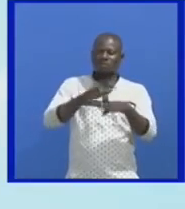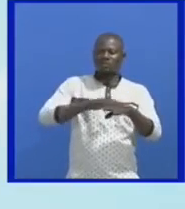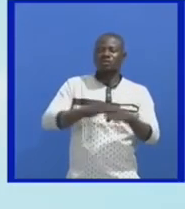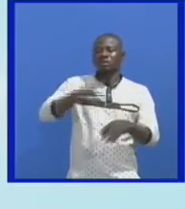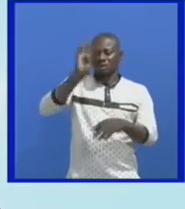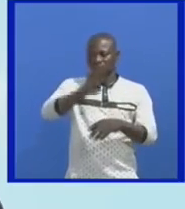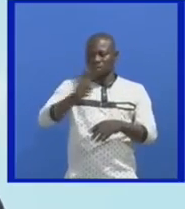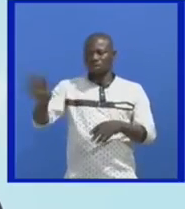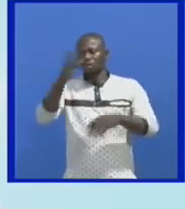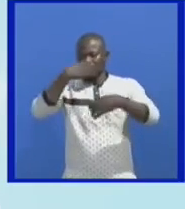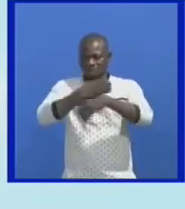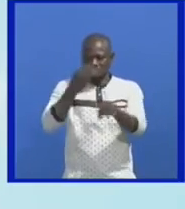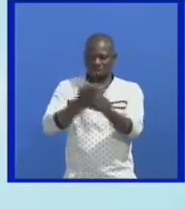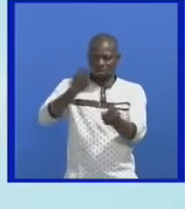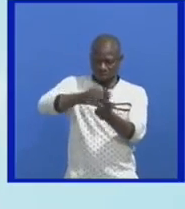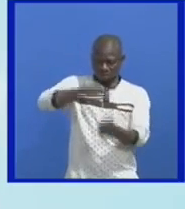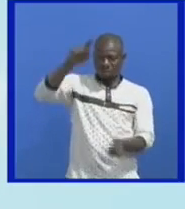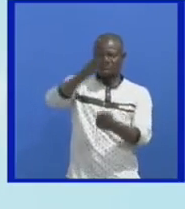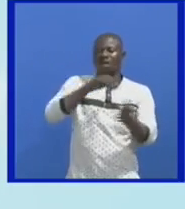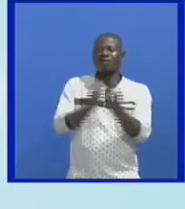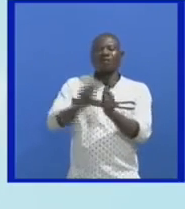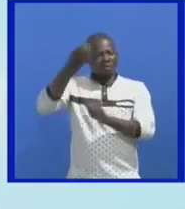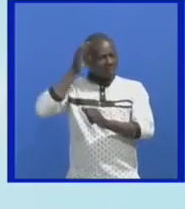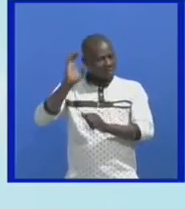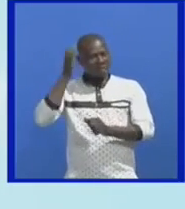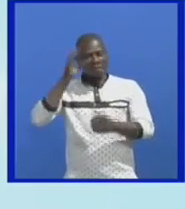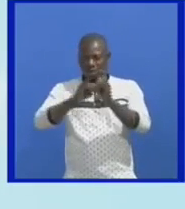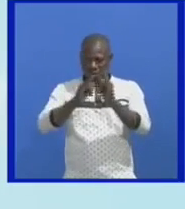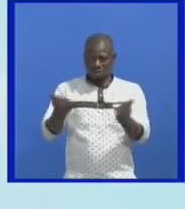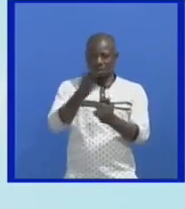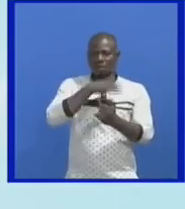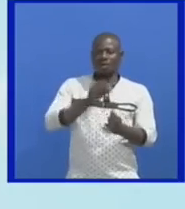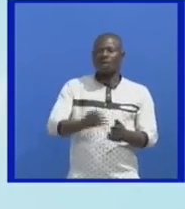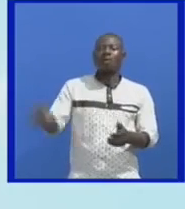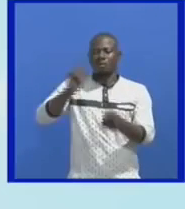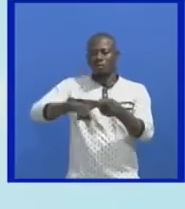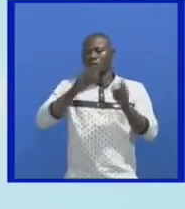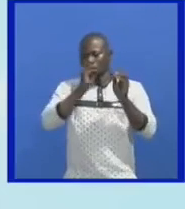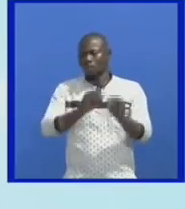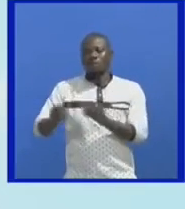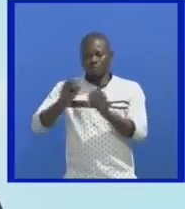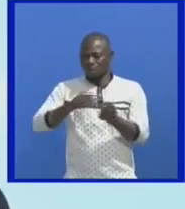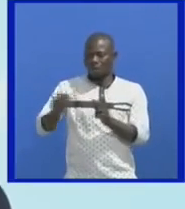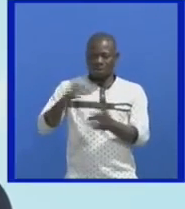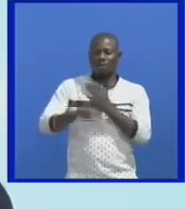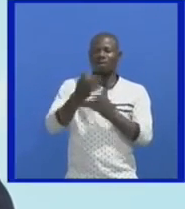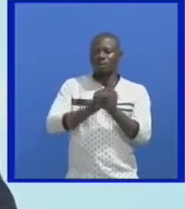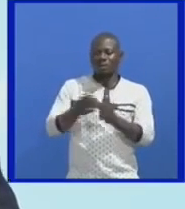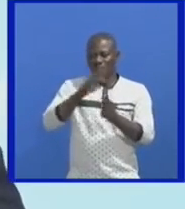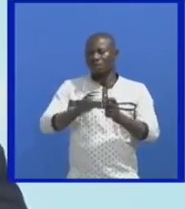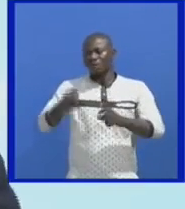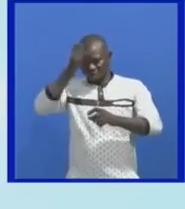création majeure à travers une conférence de presse organisée à Ouagadougou, intitulée « Un civisme », la nouvelle